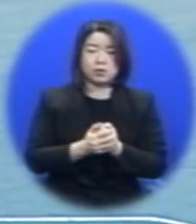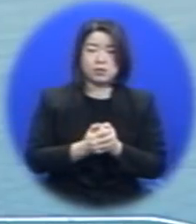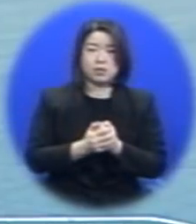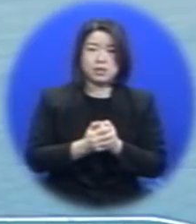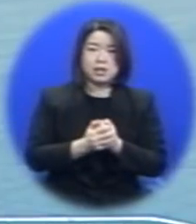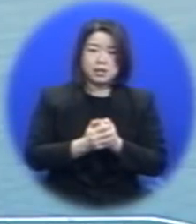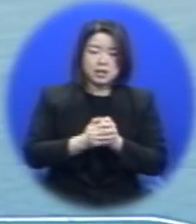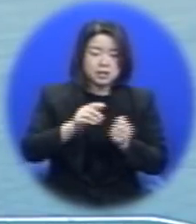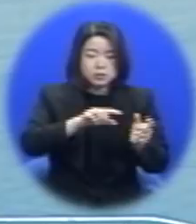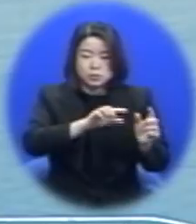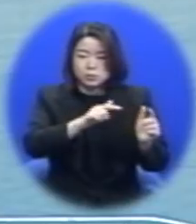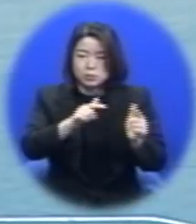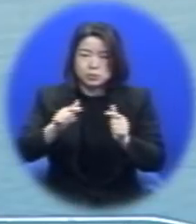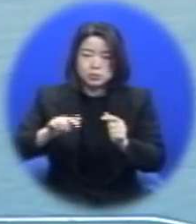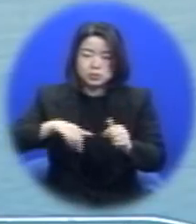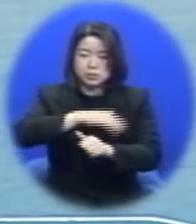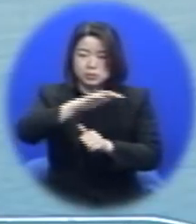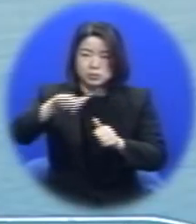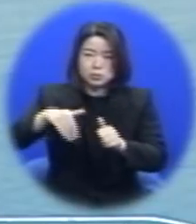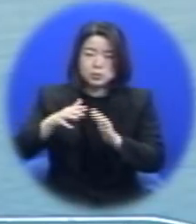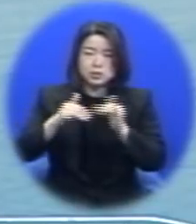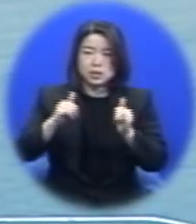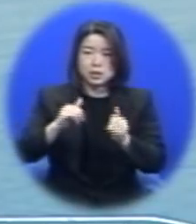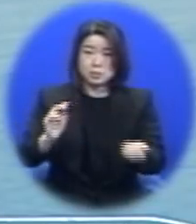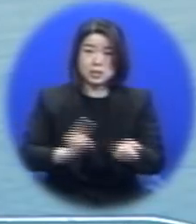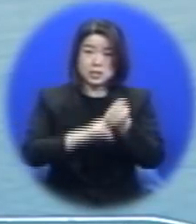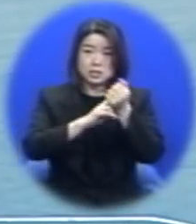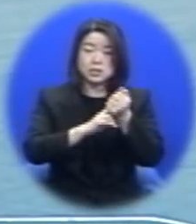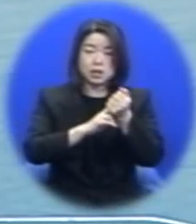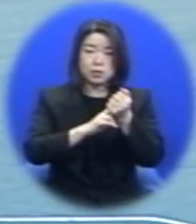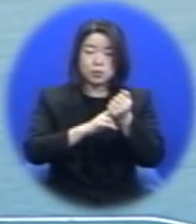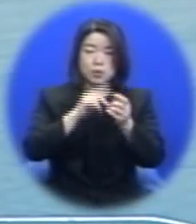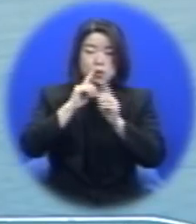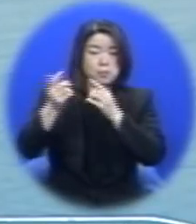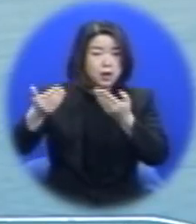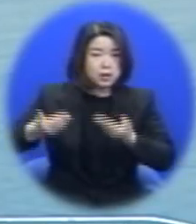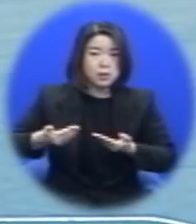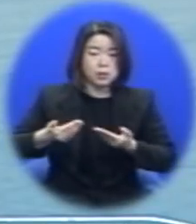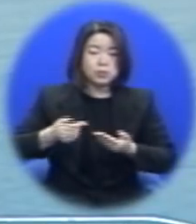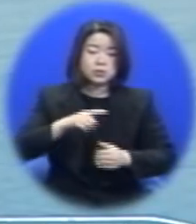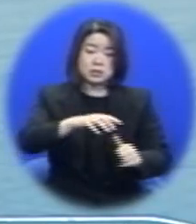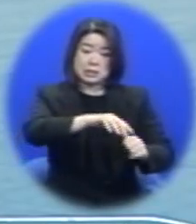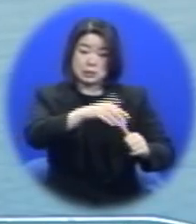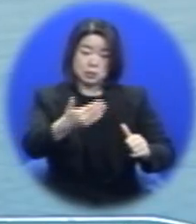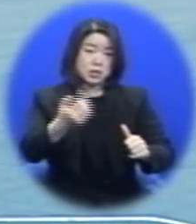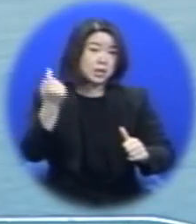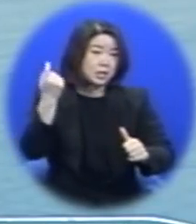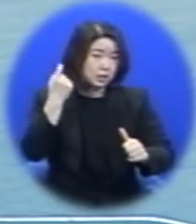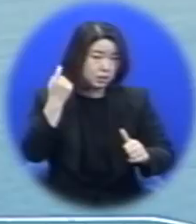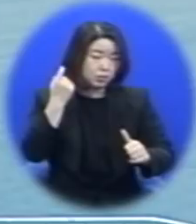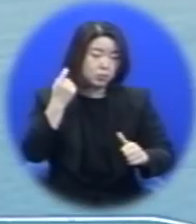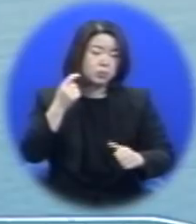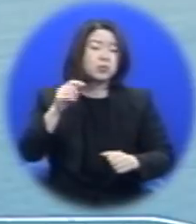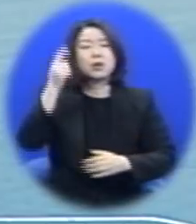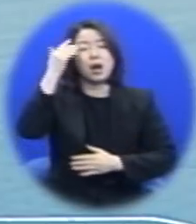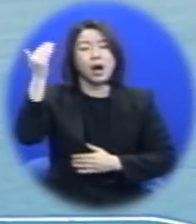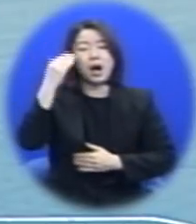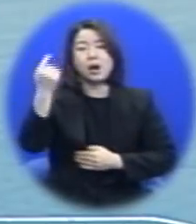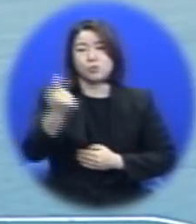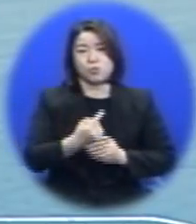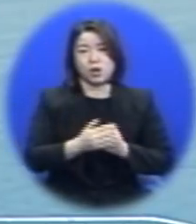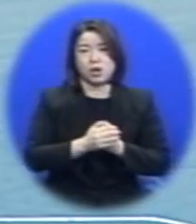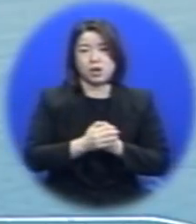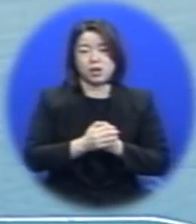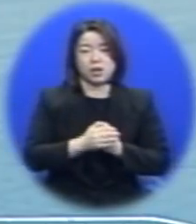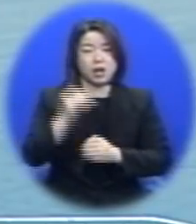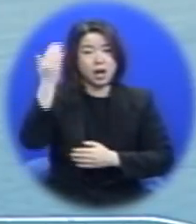만한 그런 석방 소식을 듣고 한국으로 왔습니다. 추방 조치를 받고